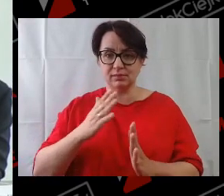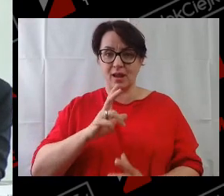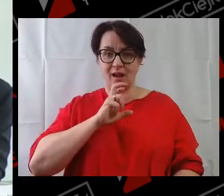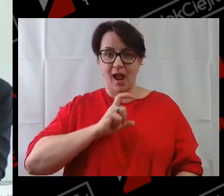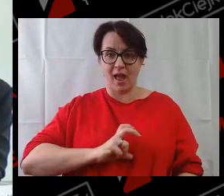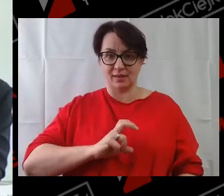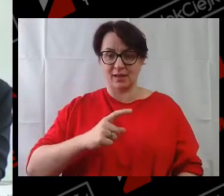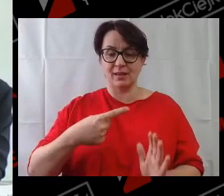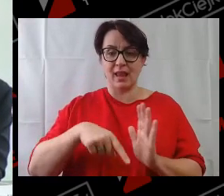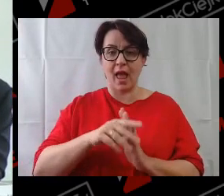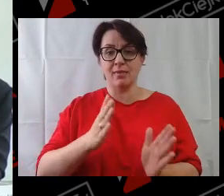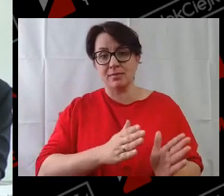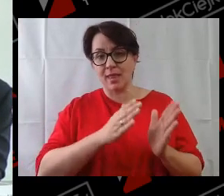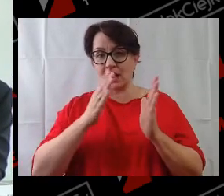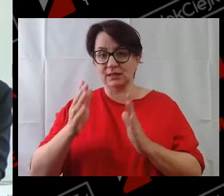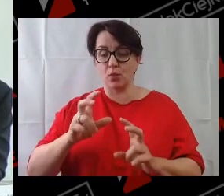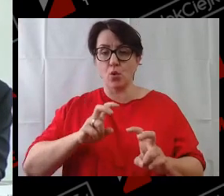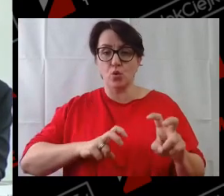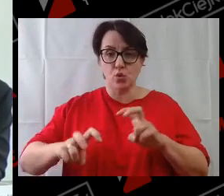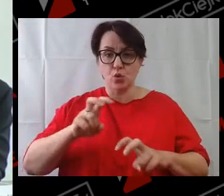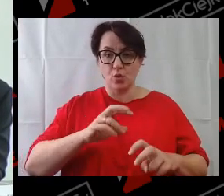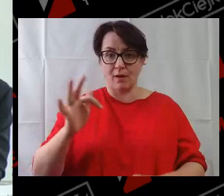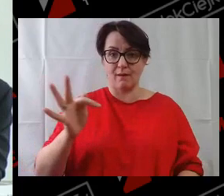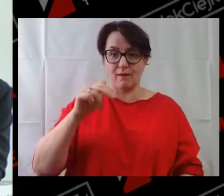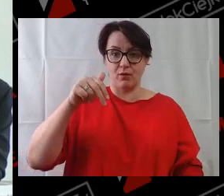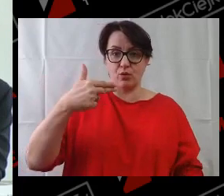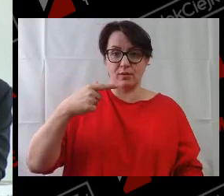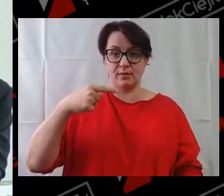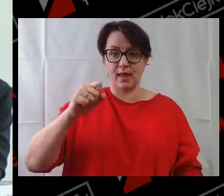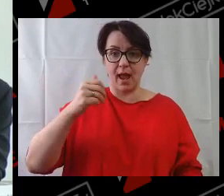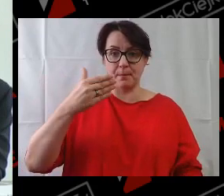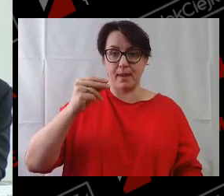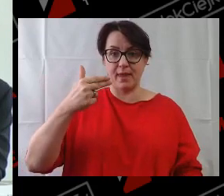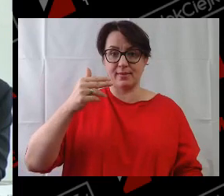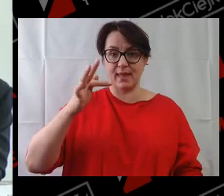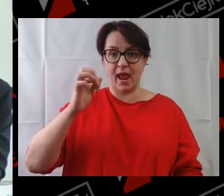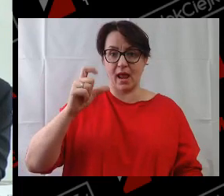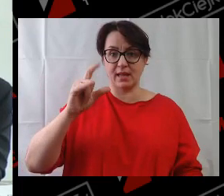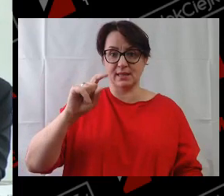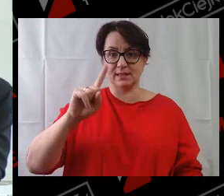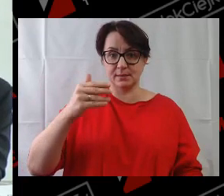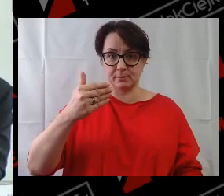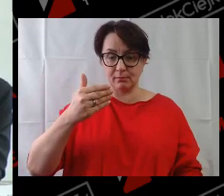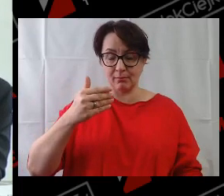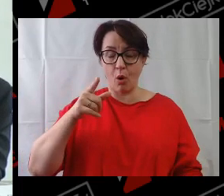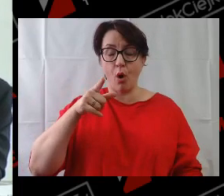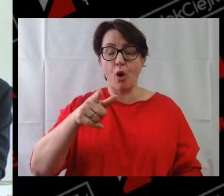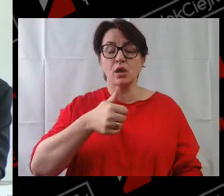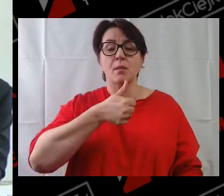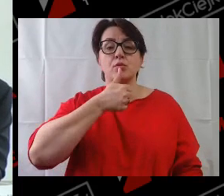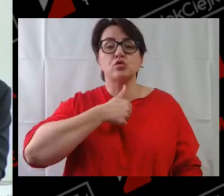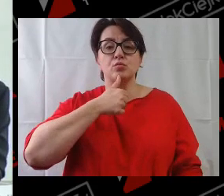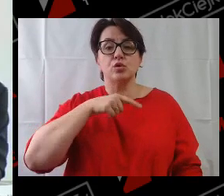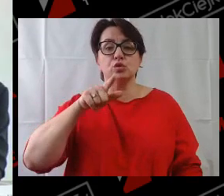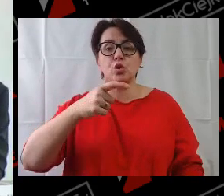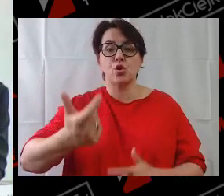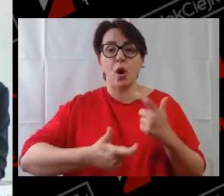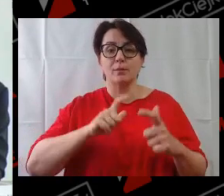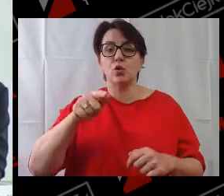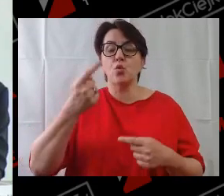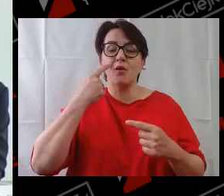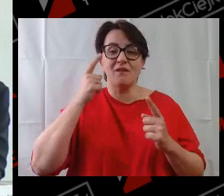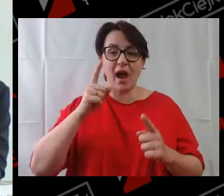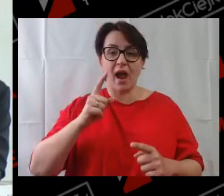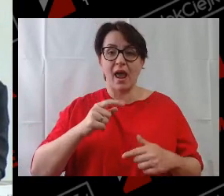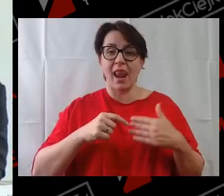a dla przyszłego ruchu fundamentalistycznego i próbują zrobić to co uważają że w